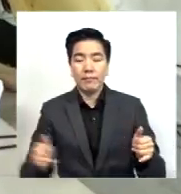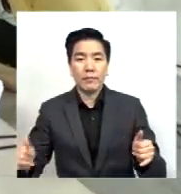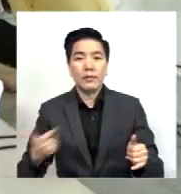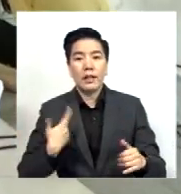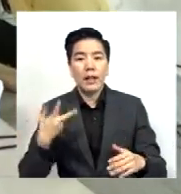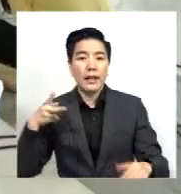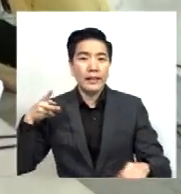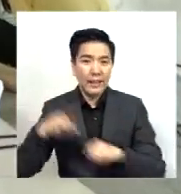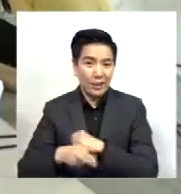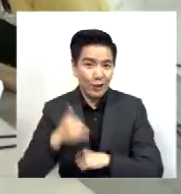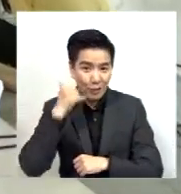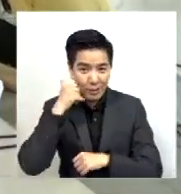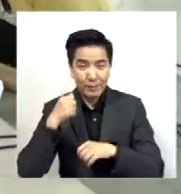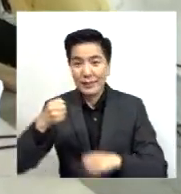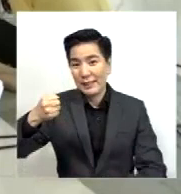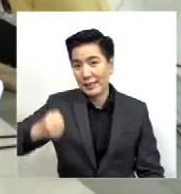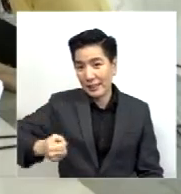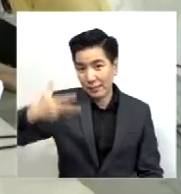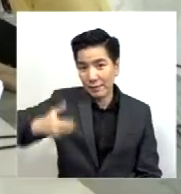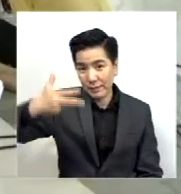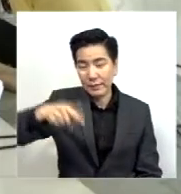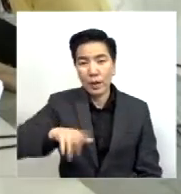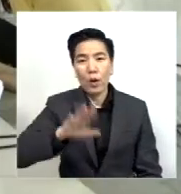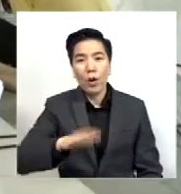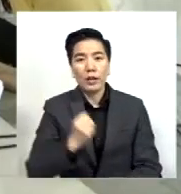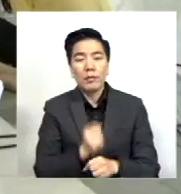ตัดสัญญาณโทรศัพท์ที่บริเวณชั้น3ของสำนักงาน